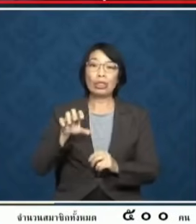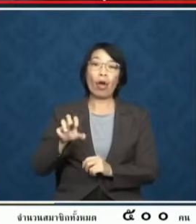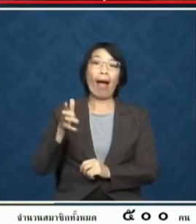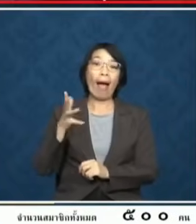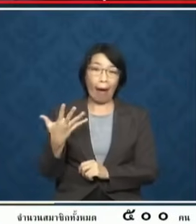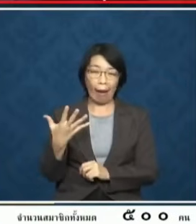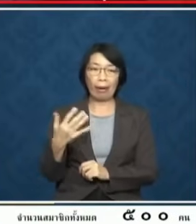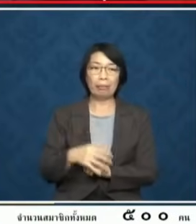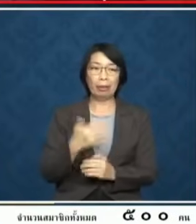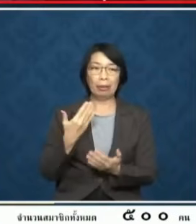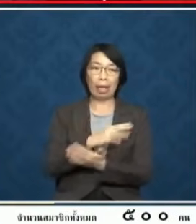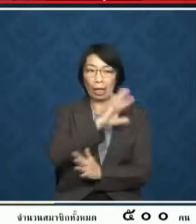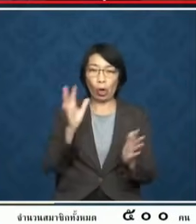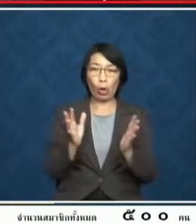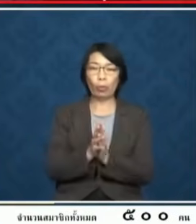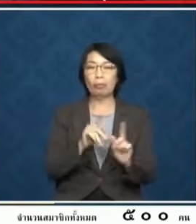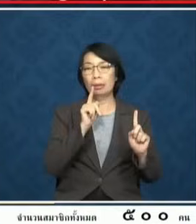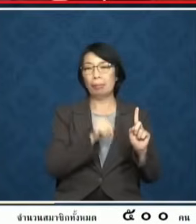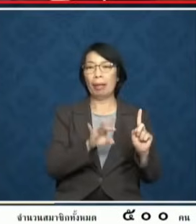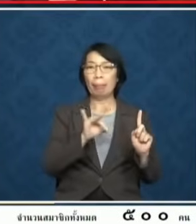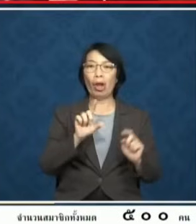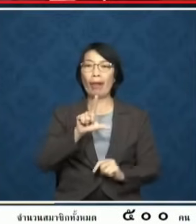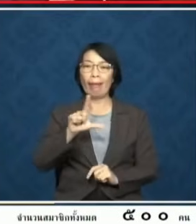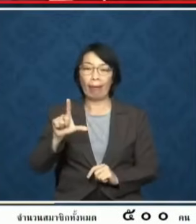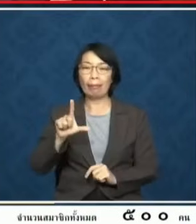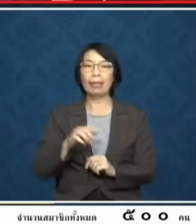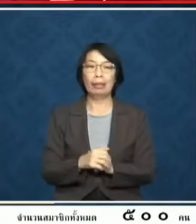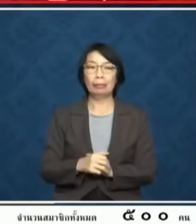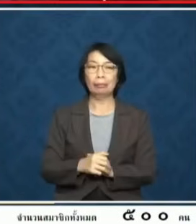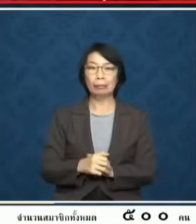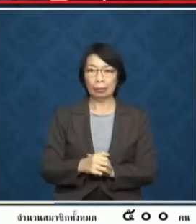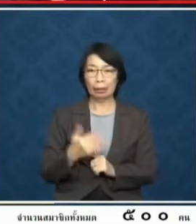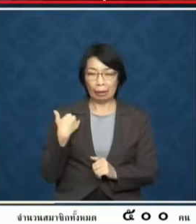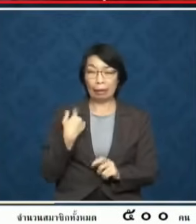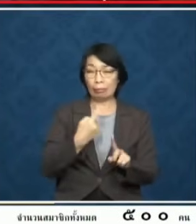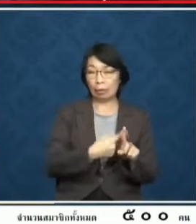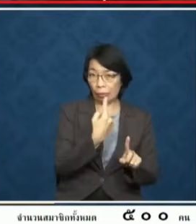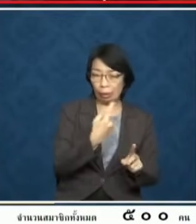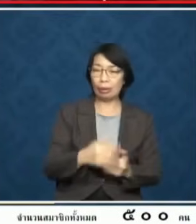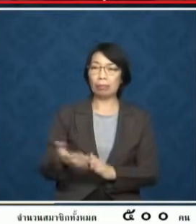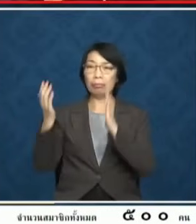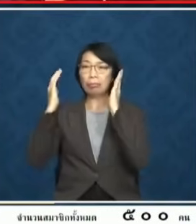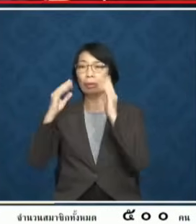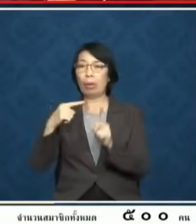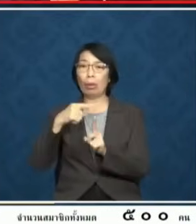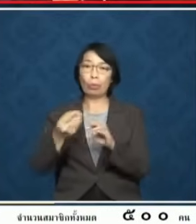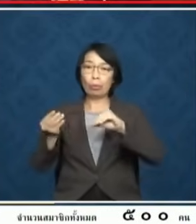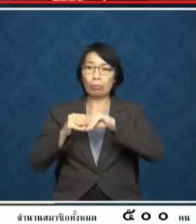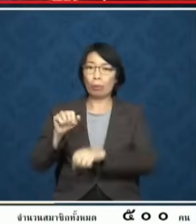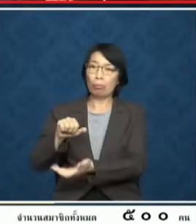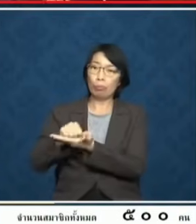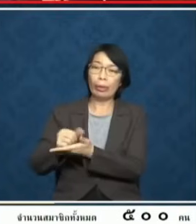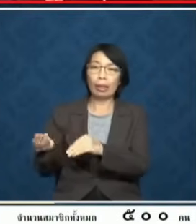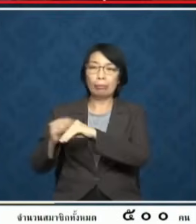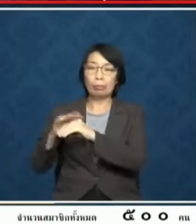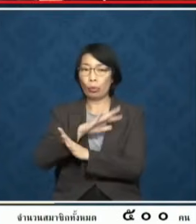1,8ล้านบาทต่อปีอันนี้ไม่รวมกับค่าโฆษณาค่าทำโฆษณาค่ารับจ้างบริการอื่นๆอีกนะคะซึ่ง